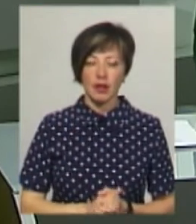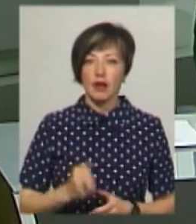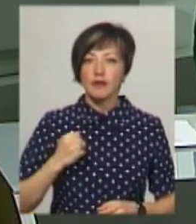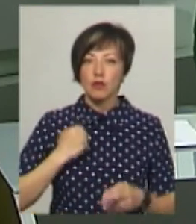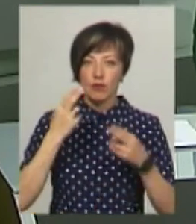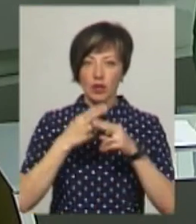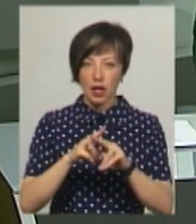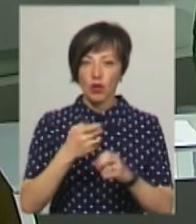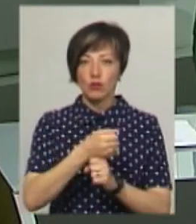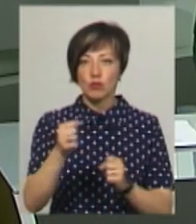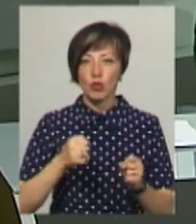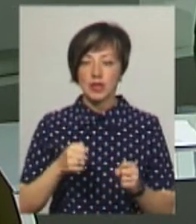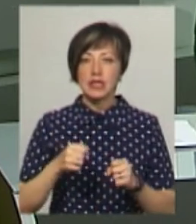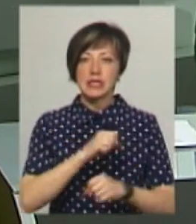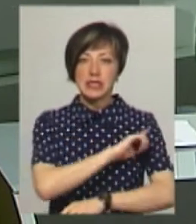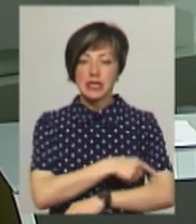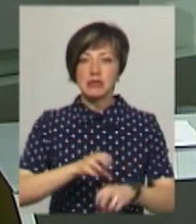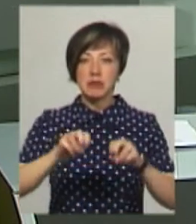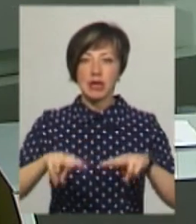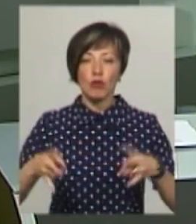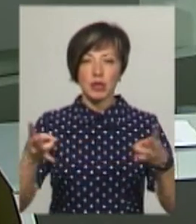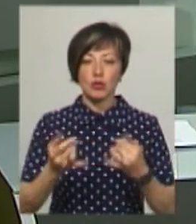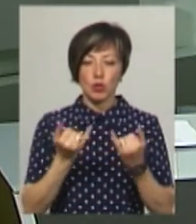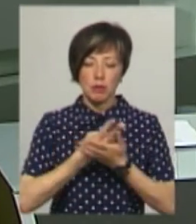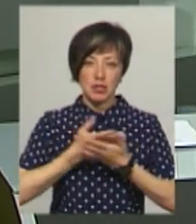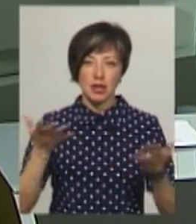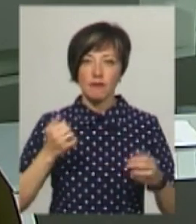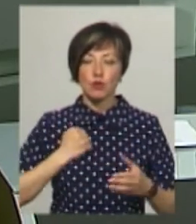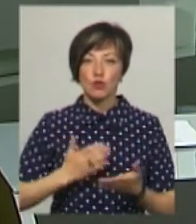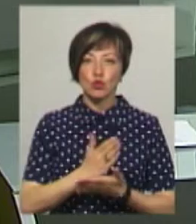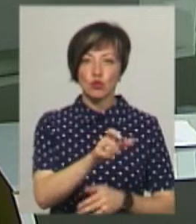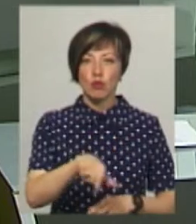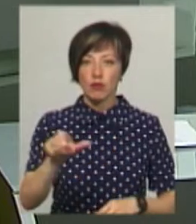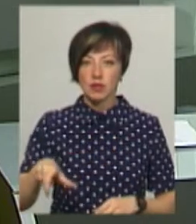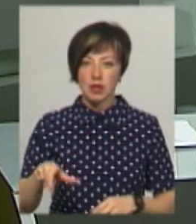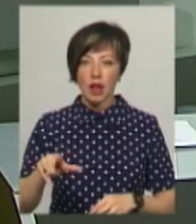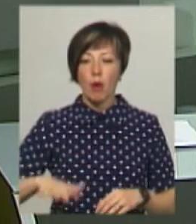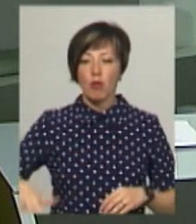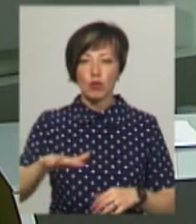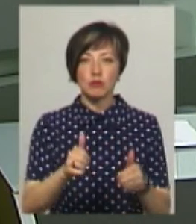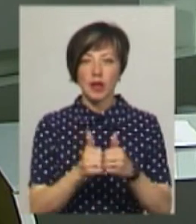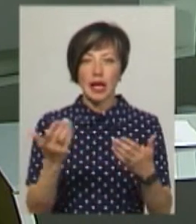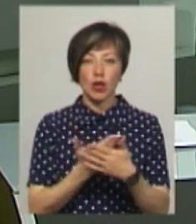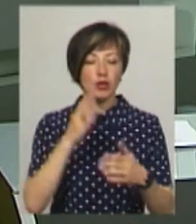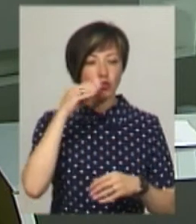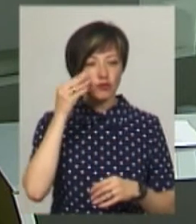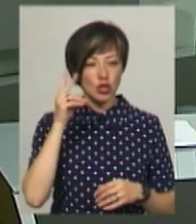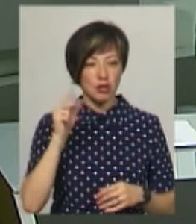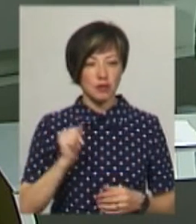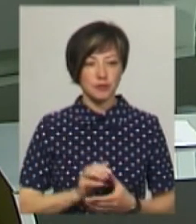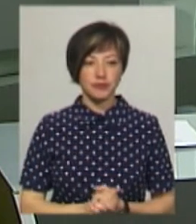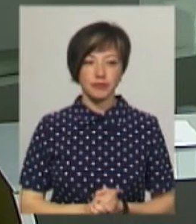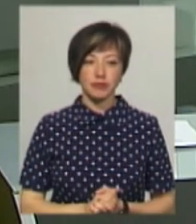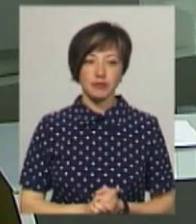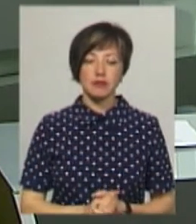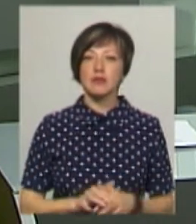Військову техніку та озброєння сил спеціального призначення сьогодні представили військовослужбовці на площі поблизу кінотеатру імені Тараса